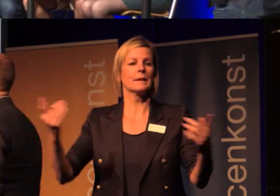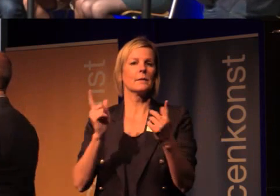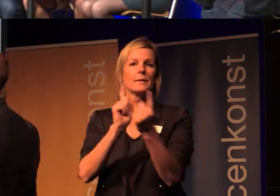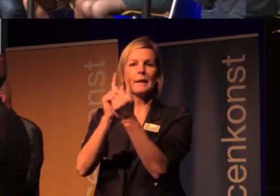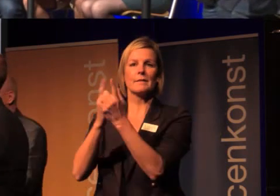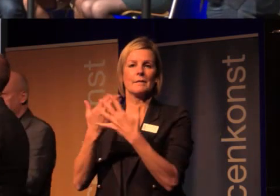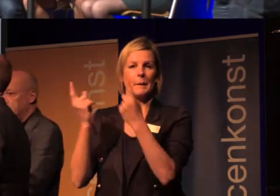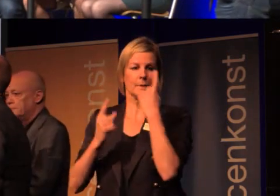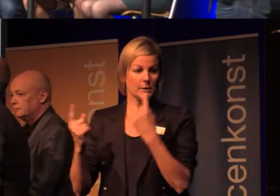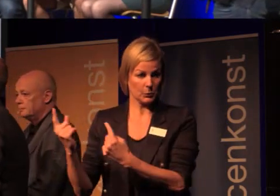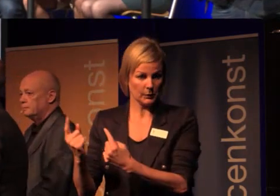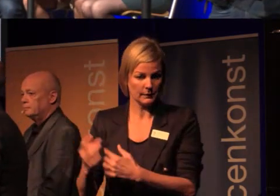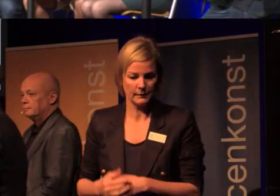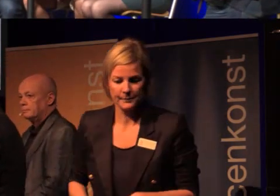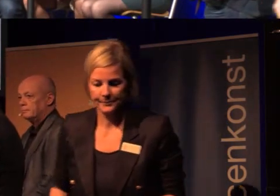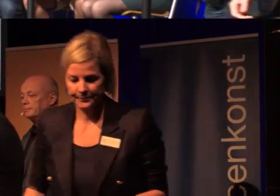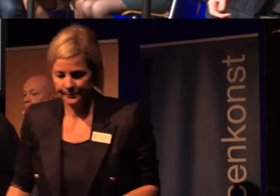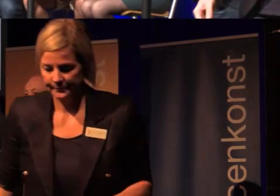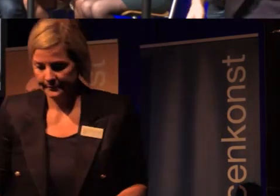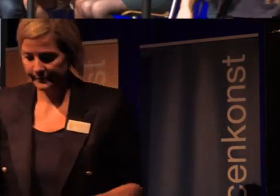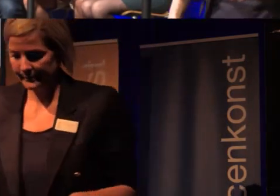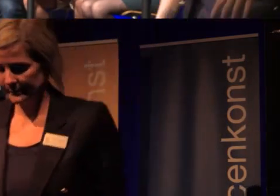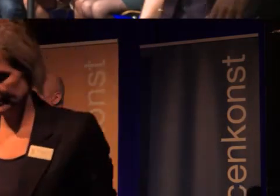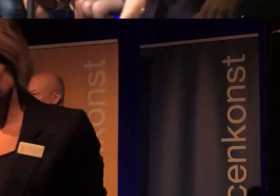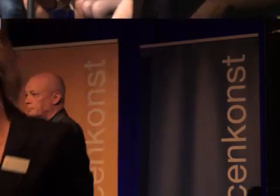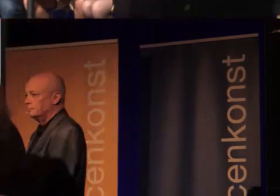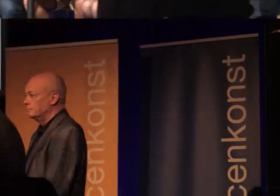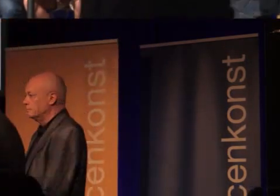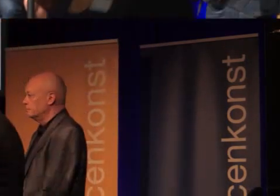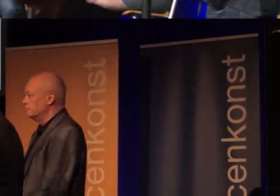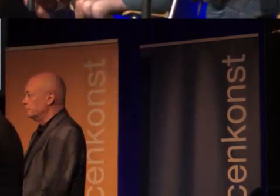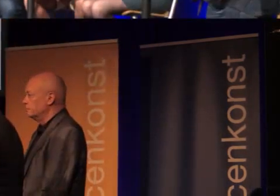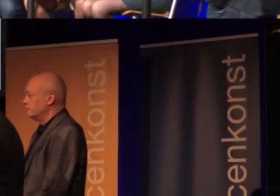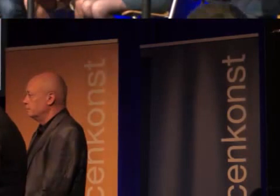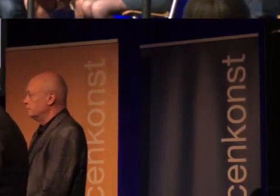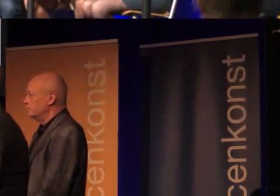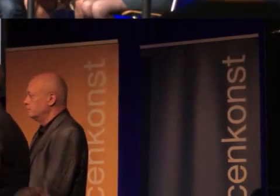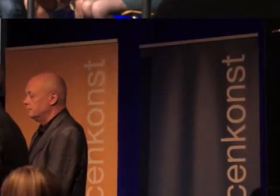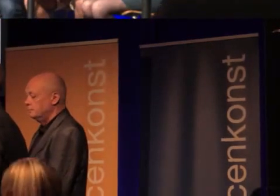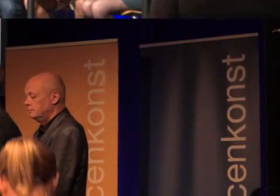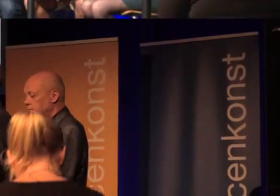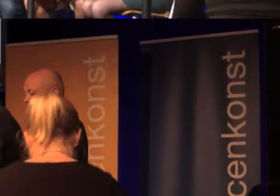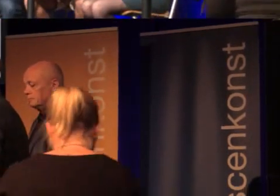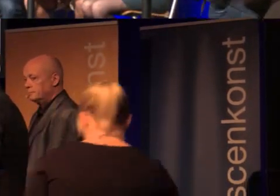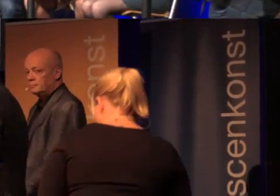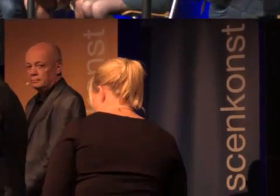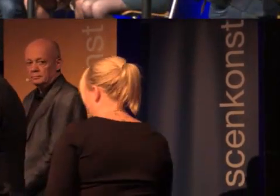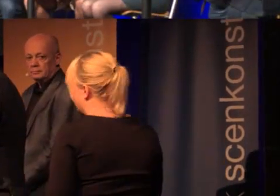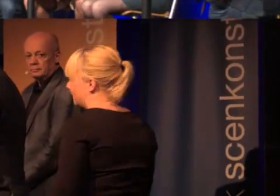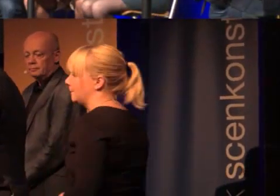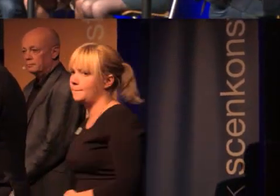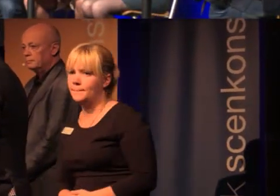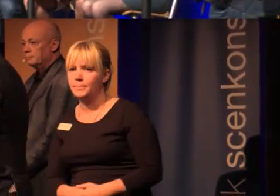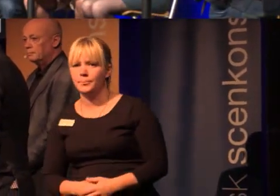mycket. Kulturarvet har alltid haft en central roll i svensk kulturpolitik. Hur ser ert förbund